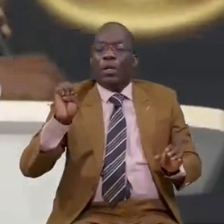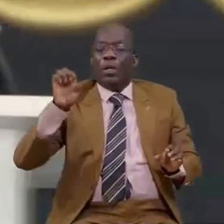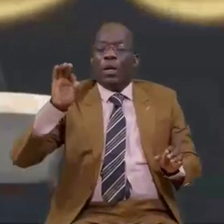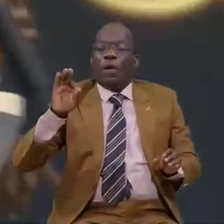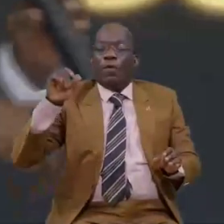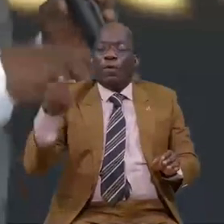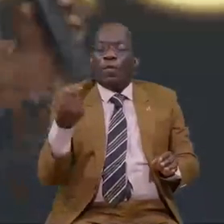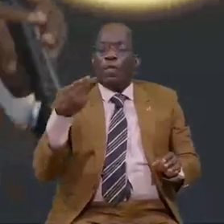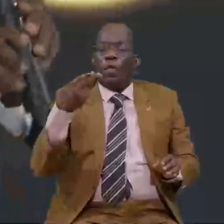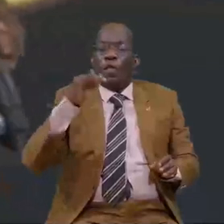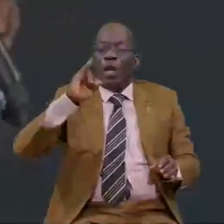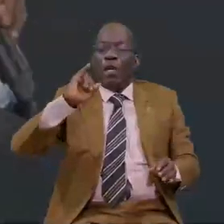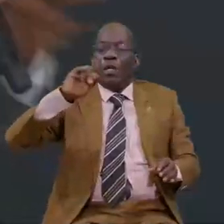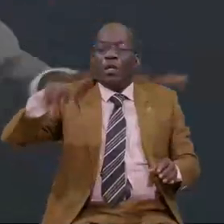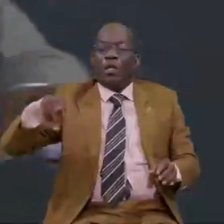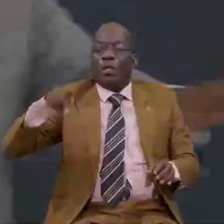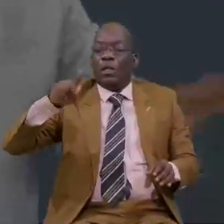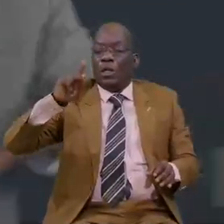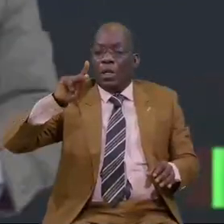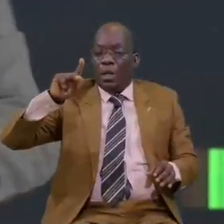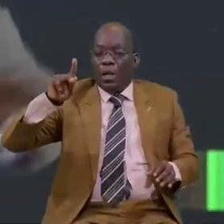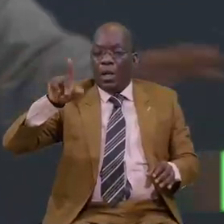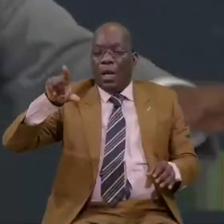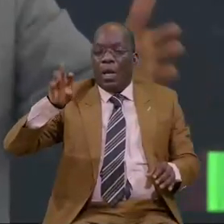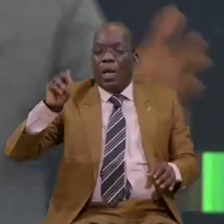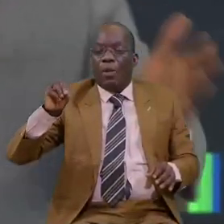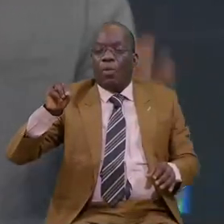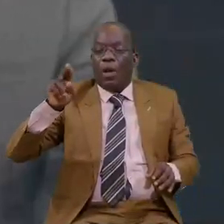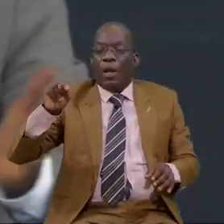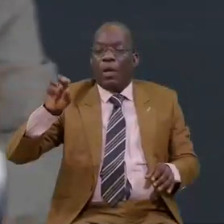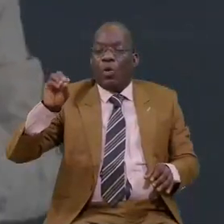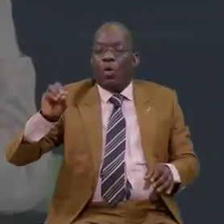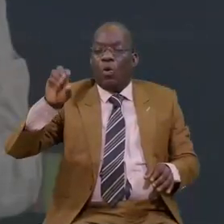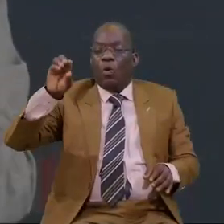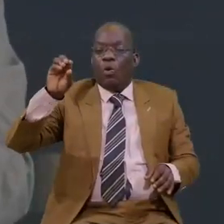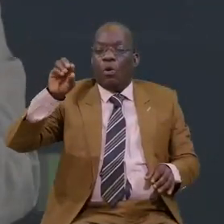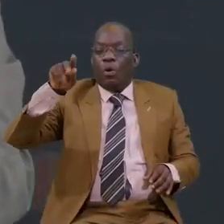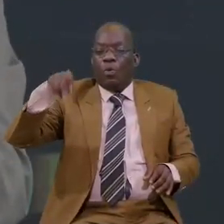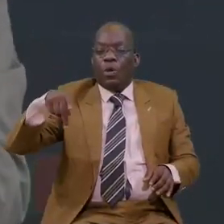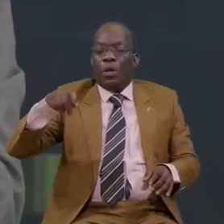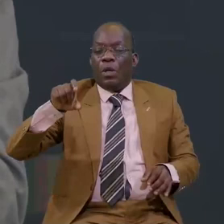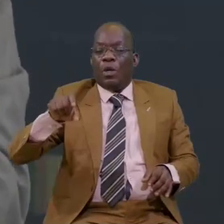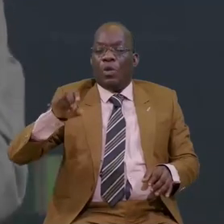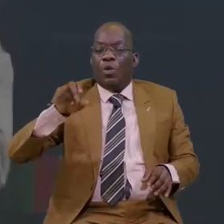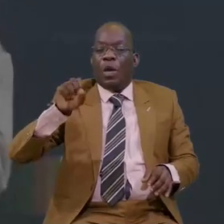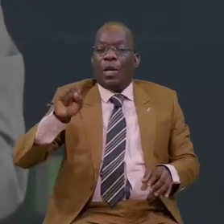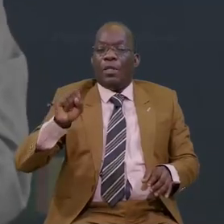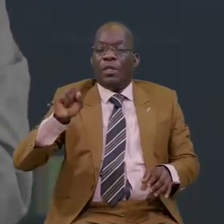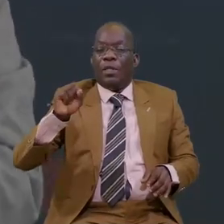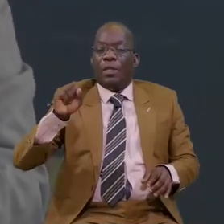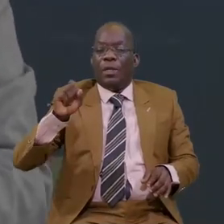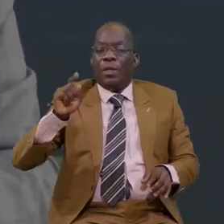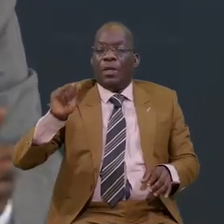C, D, E, F, G, H, I, J, K, L, M, N, O, P,